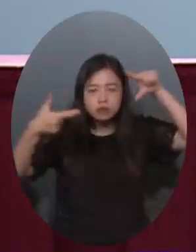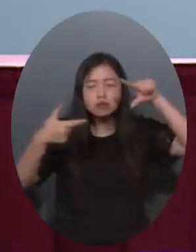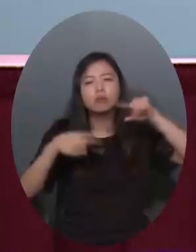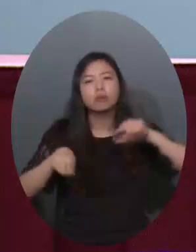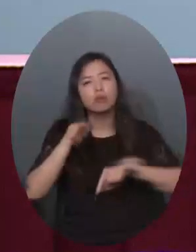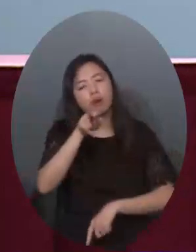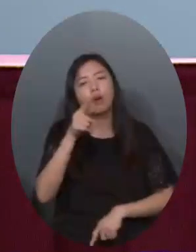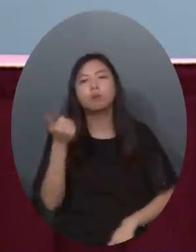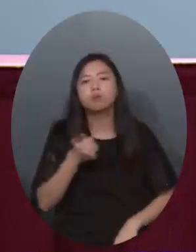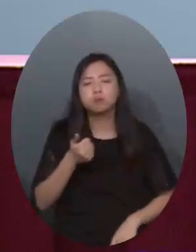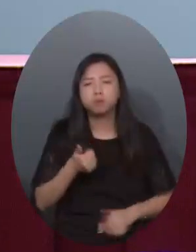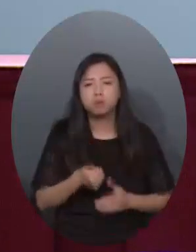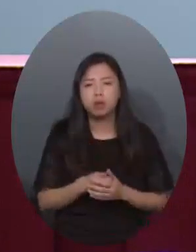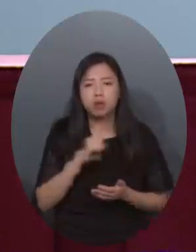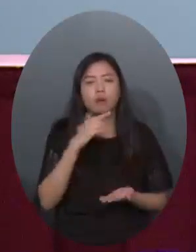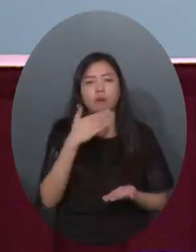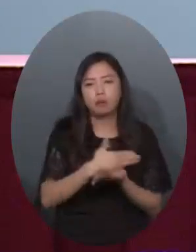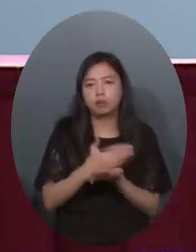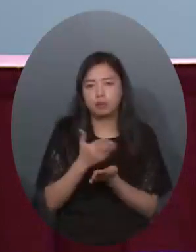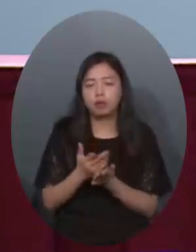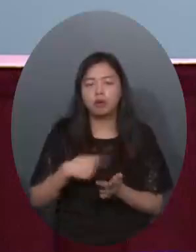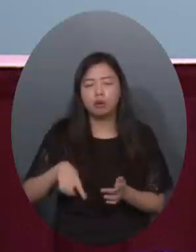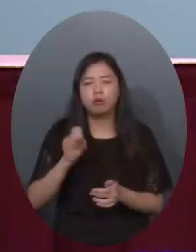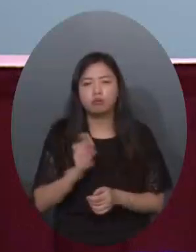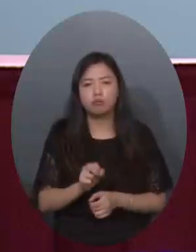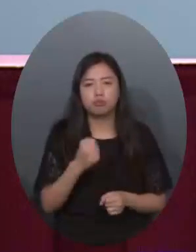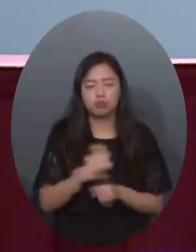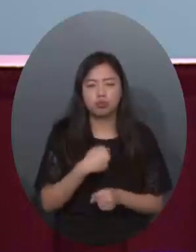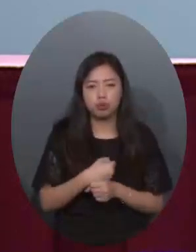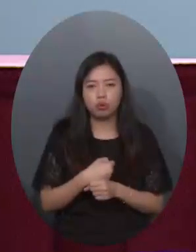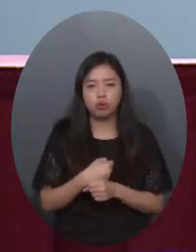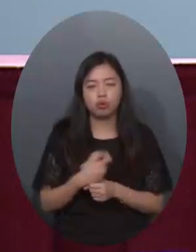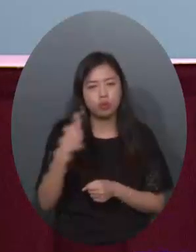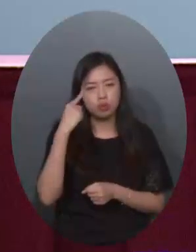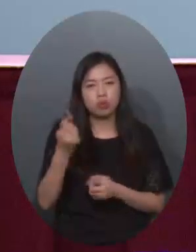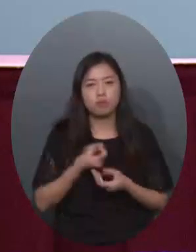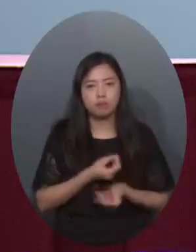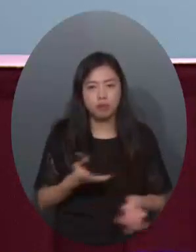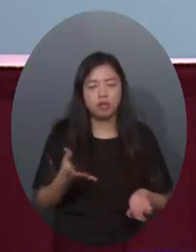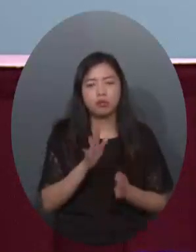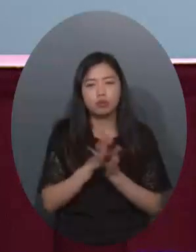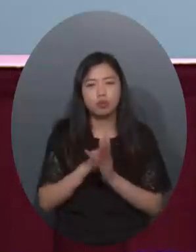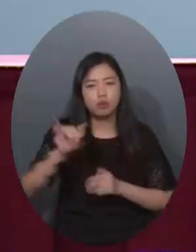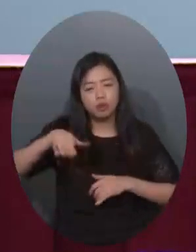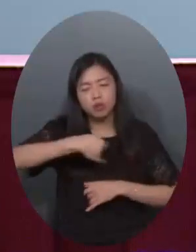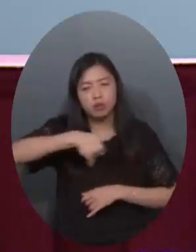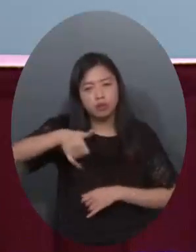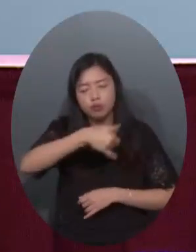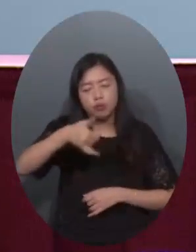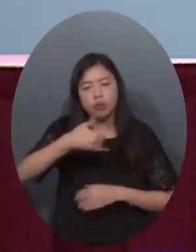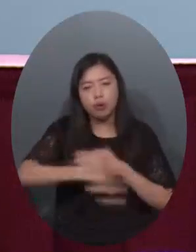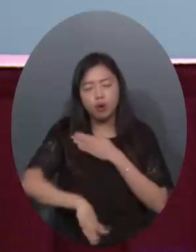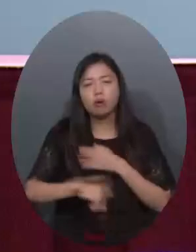看到，所以各方各面我們都是在做這個工作，令到市民出行的時候是更加方